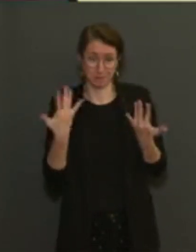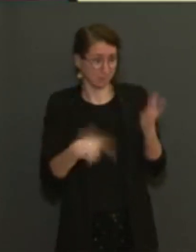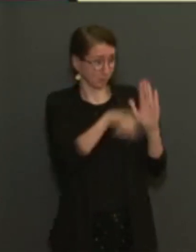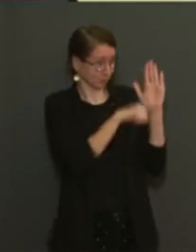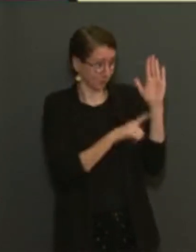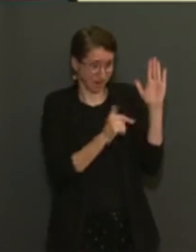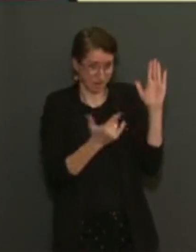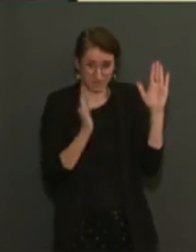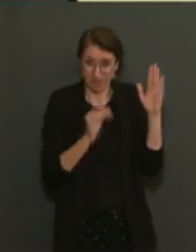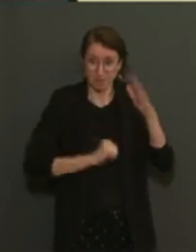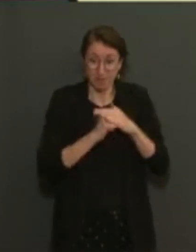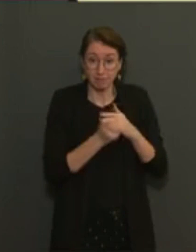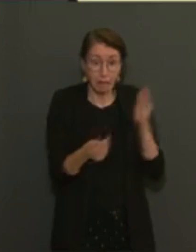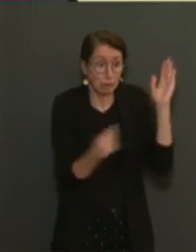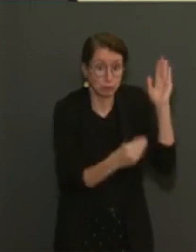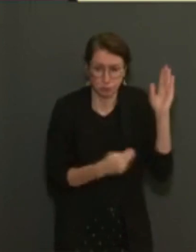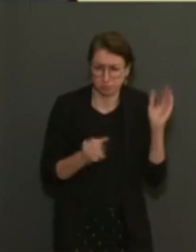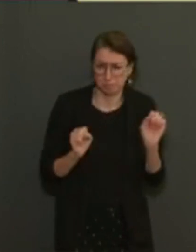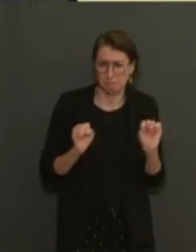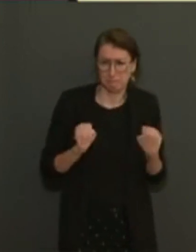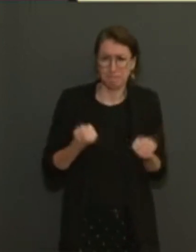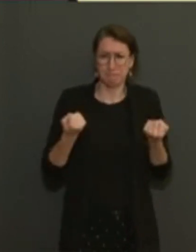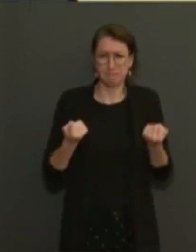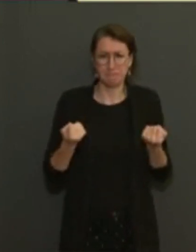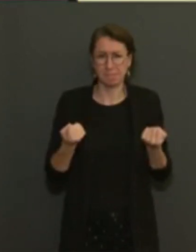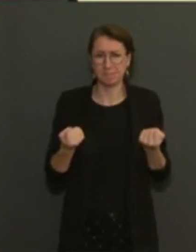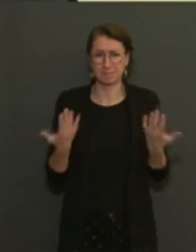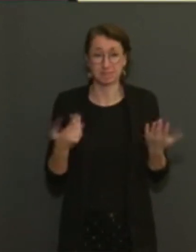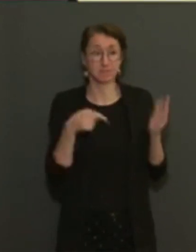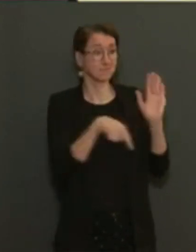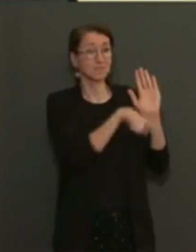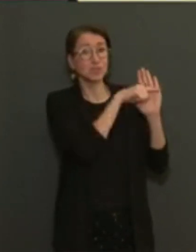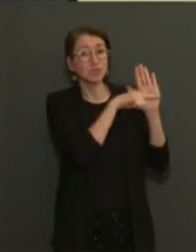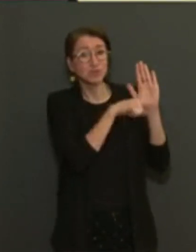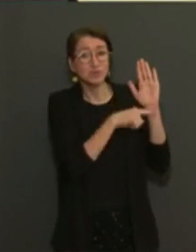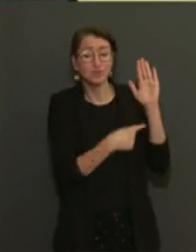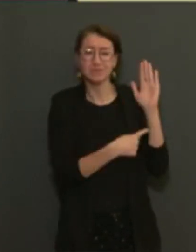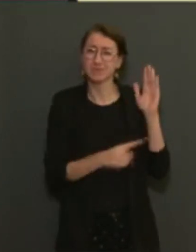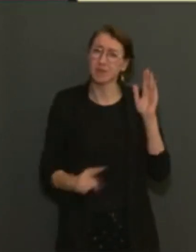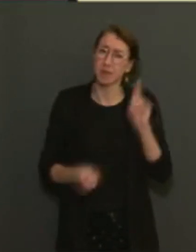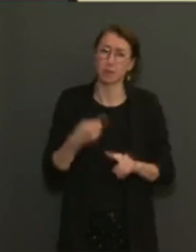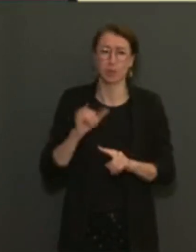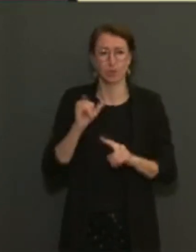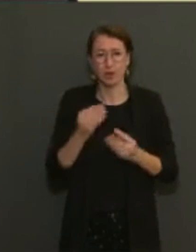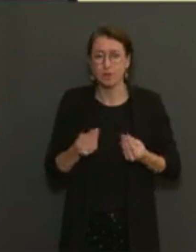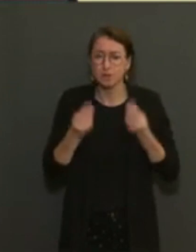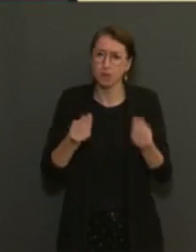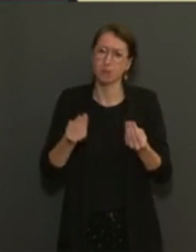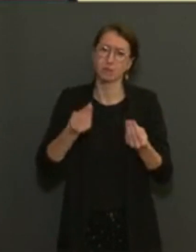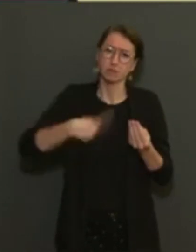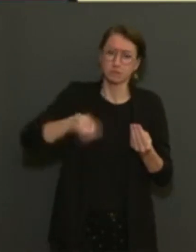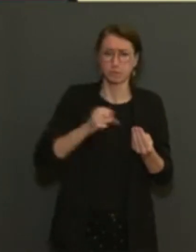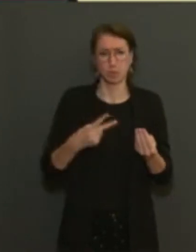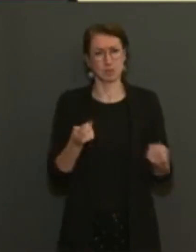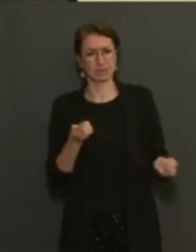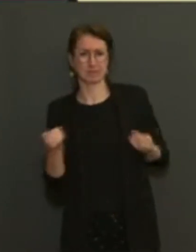précédemment, doivent nous permettre d'assurer le fait qu'on inverse la tendance et qu'on ne dépasse pas ce plafond de capacité de nos soins de